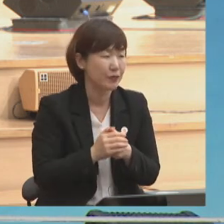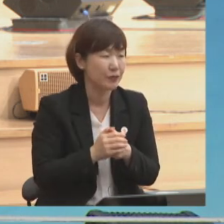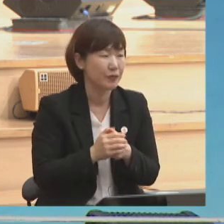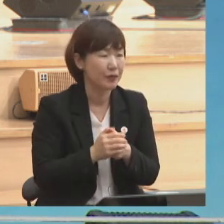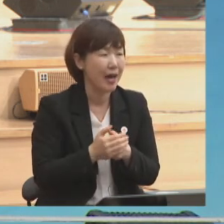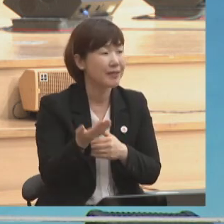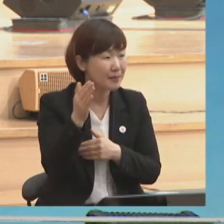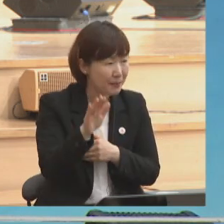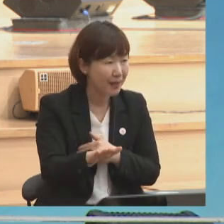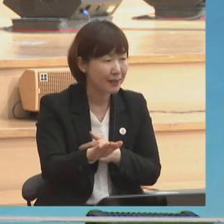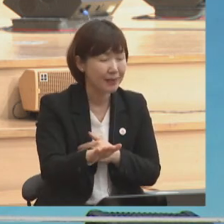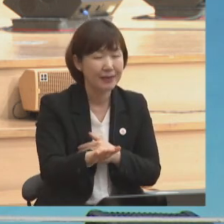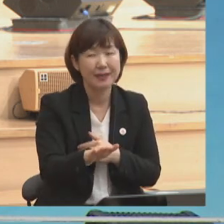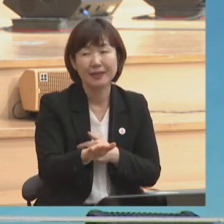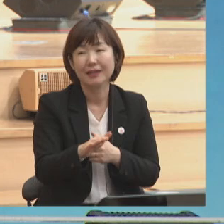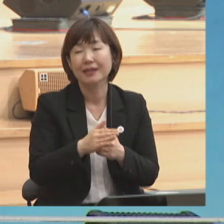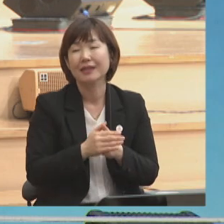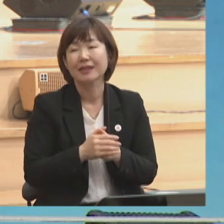그러나 여러분,